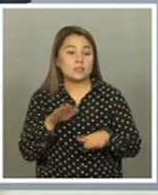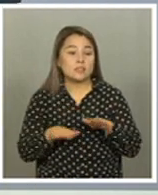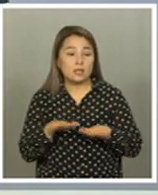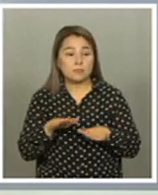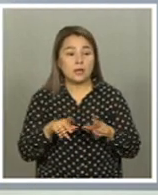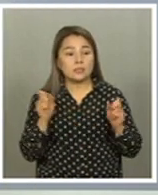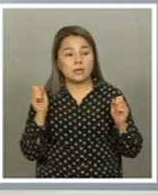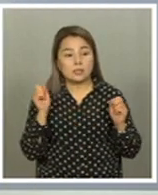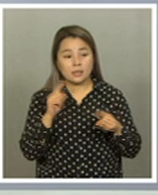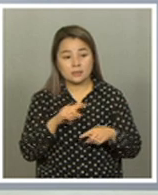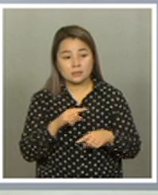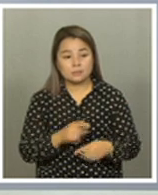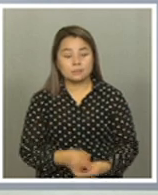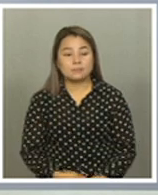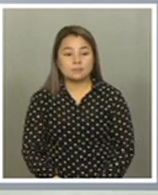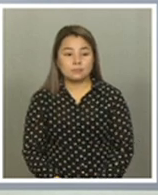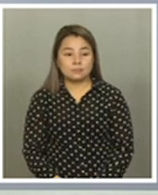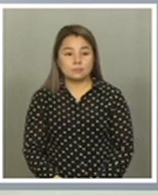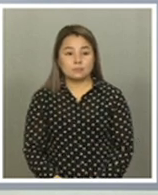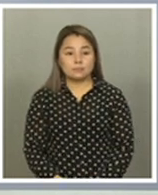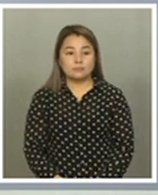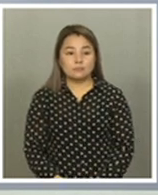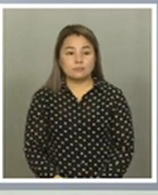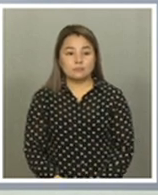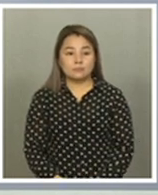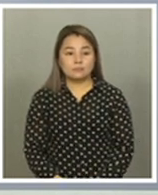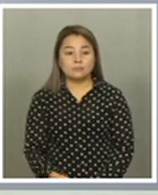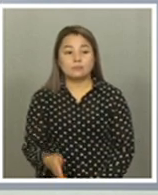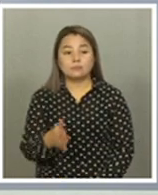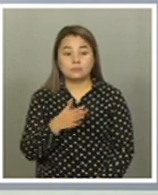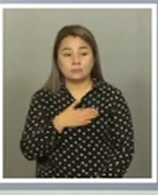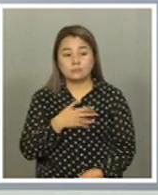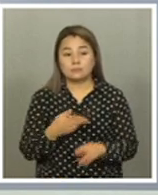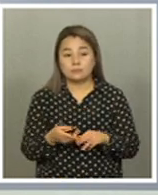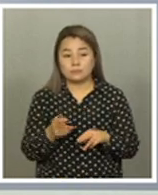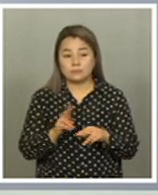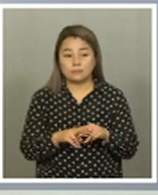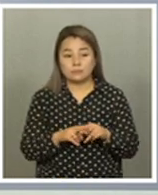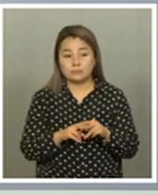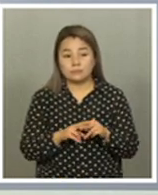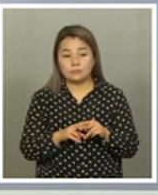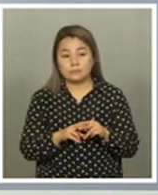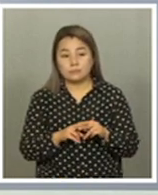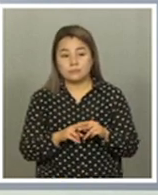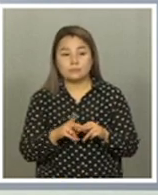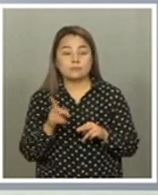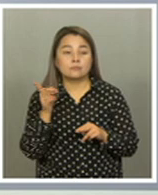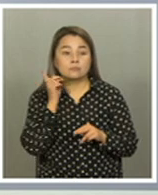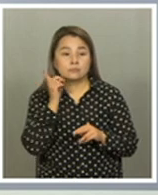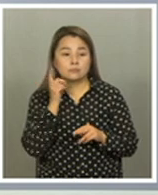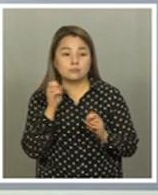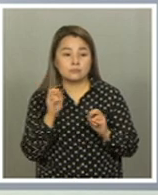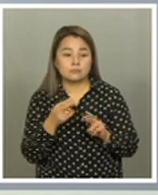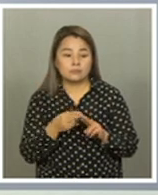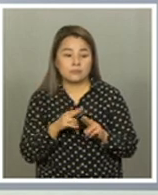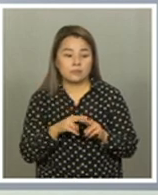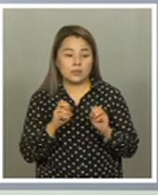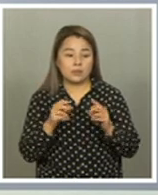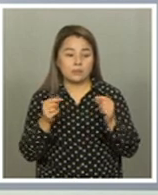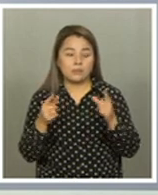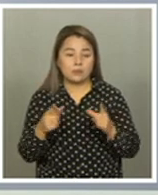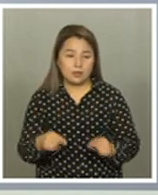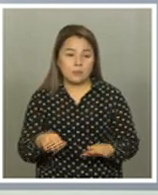анықтайық. Ол үшін бізге ұялы телефонды салуға арналған